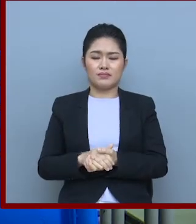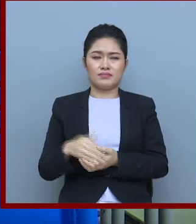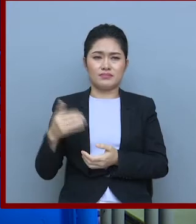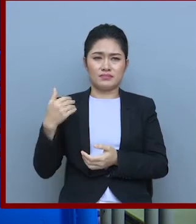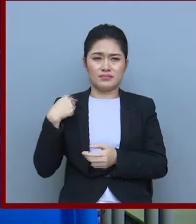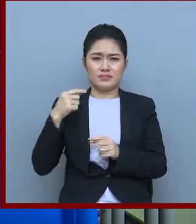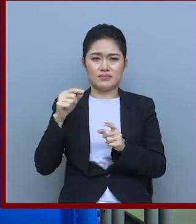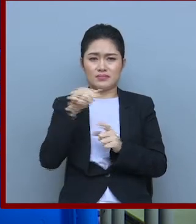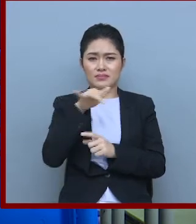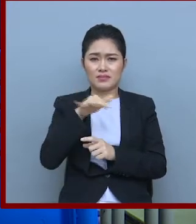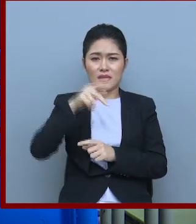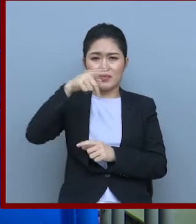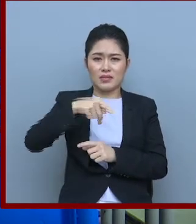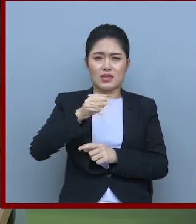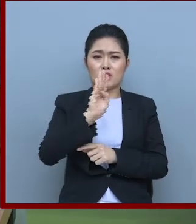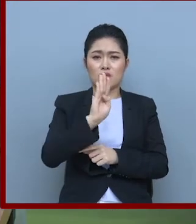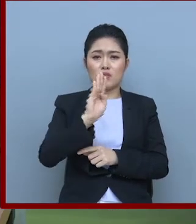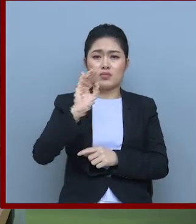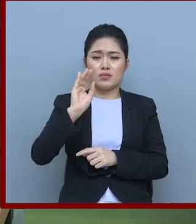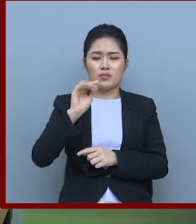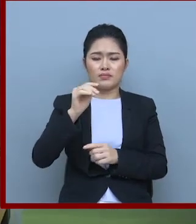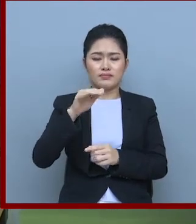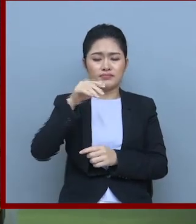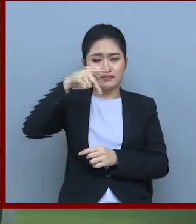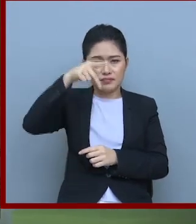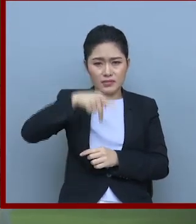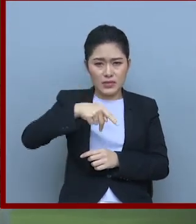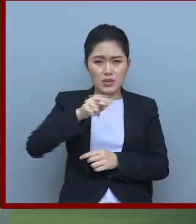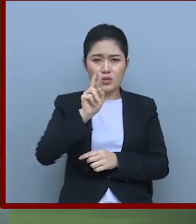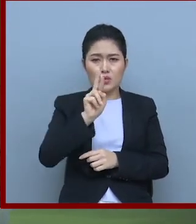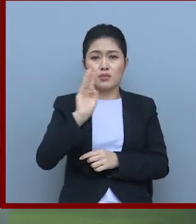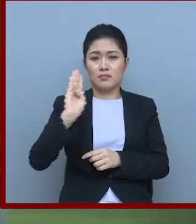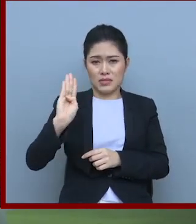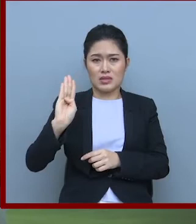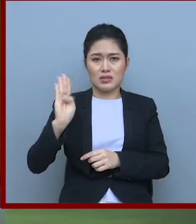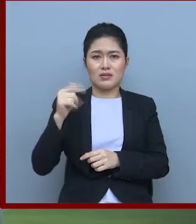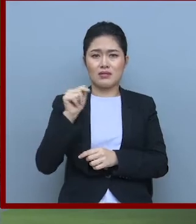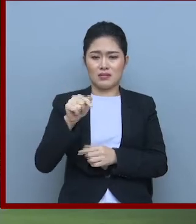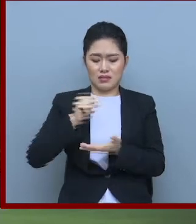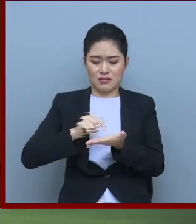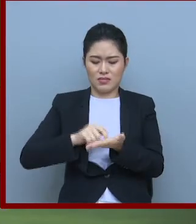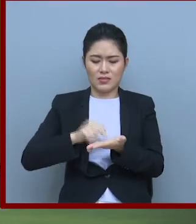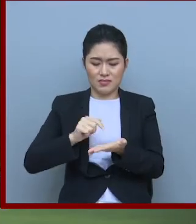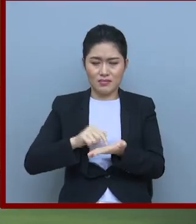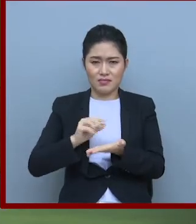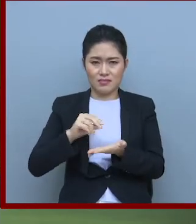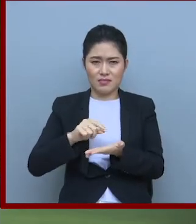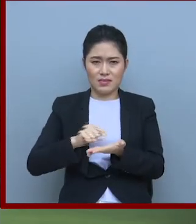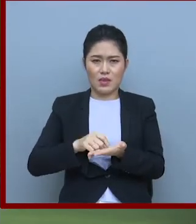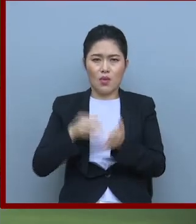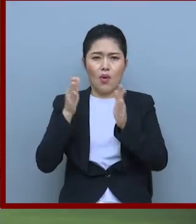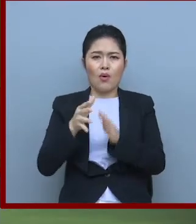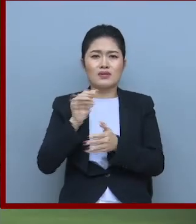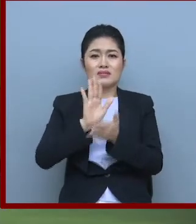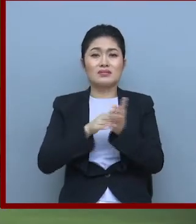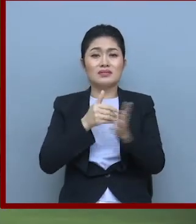Topic Topic เนี่ยเป็นหัวข้อที่ Topic Subscribe เข้ามานะครับแล้วก็